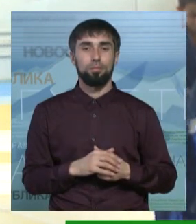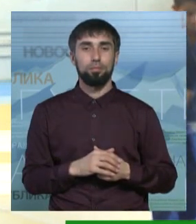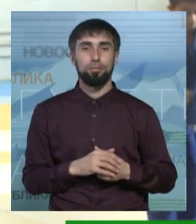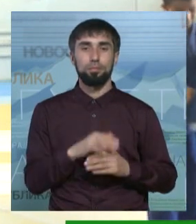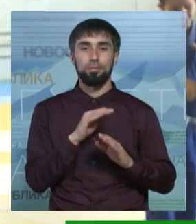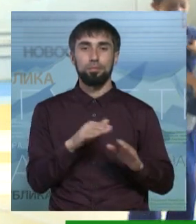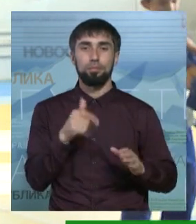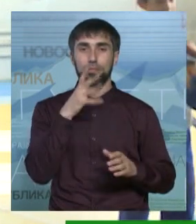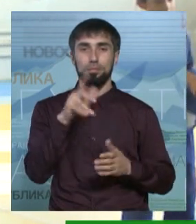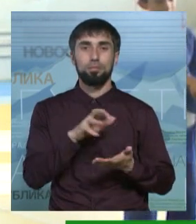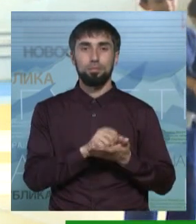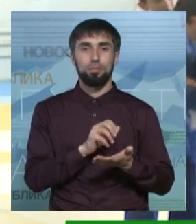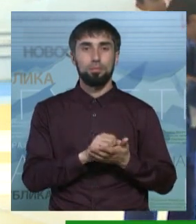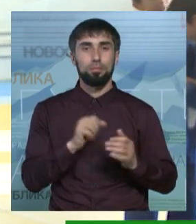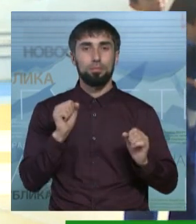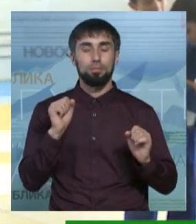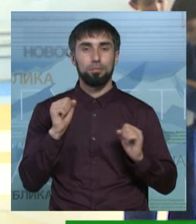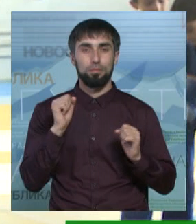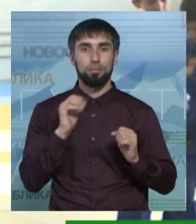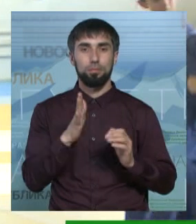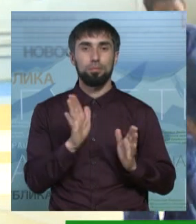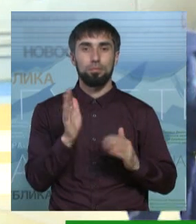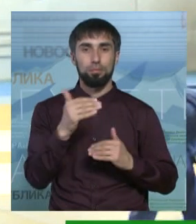детей, которые занимаются спортом. В рамках